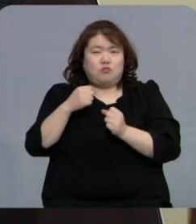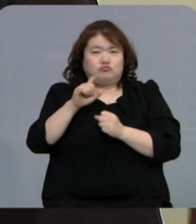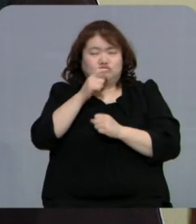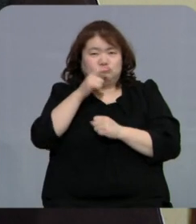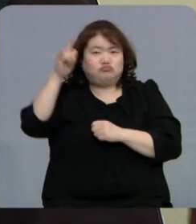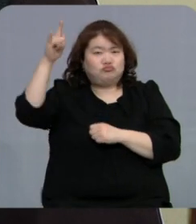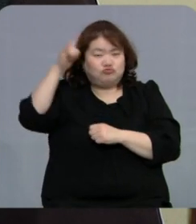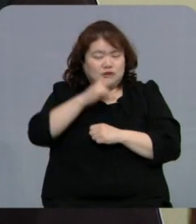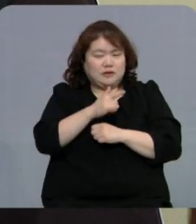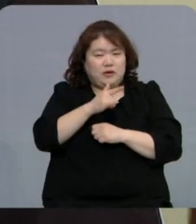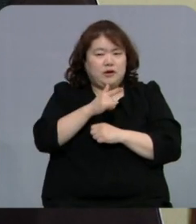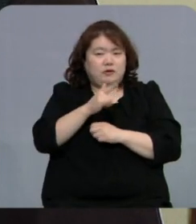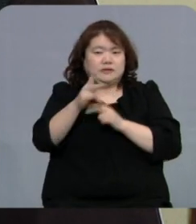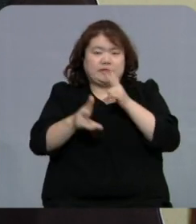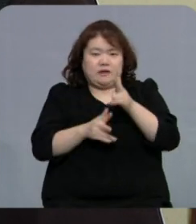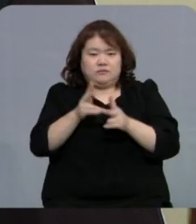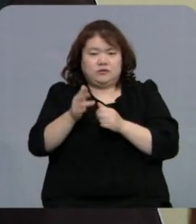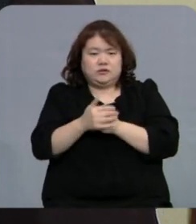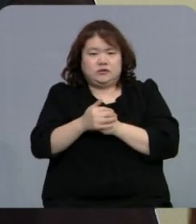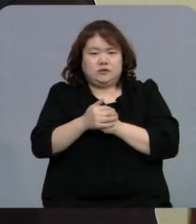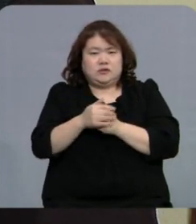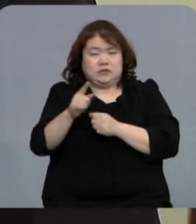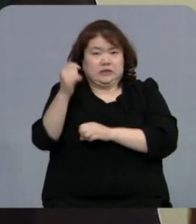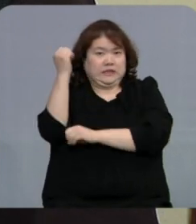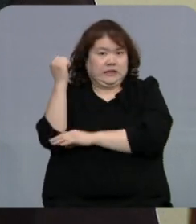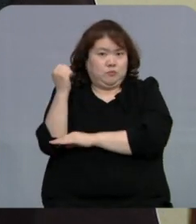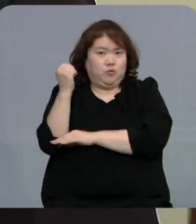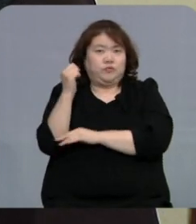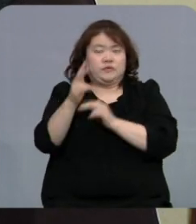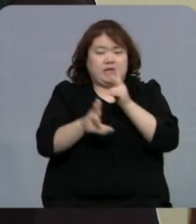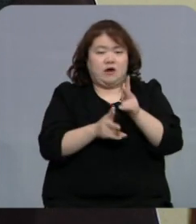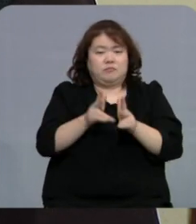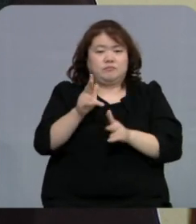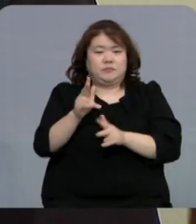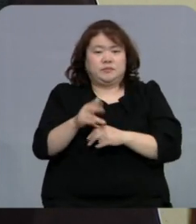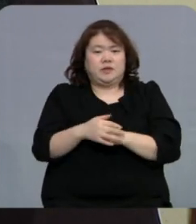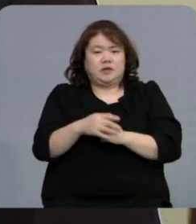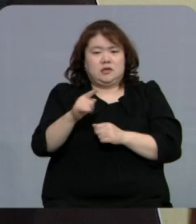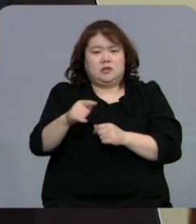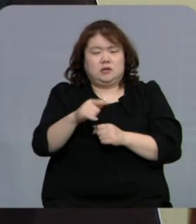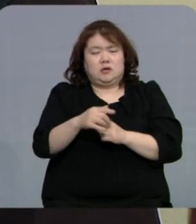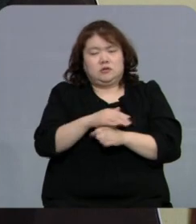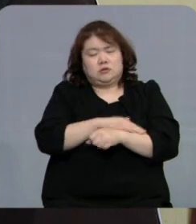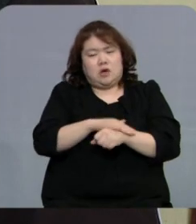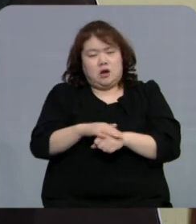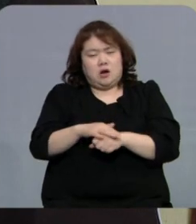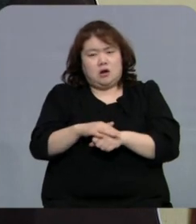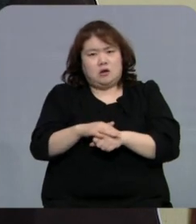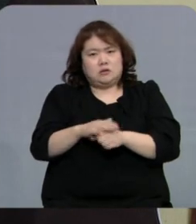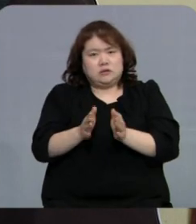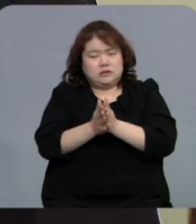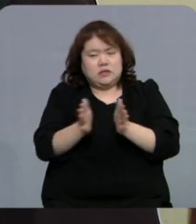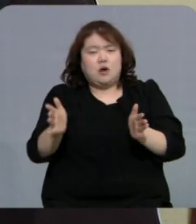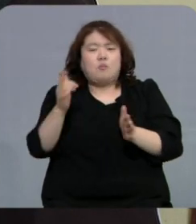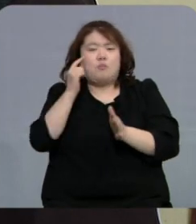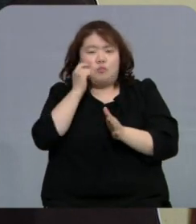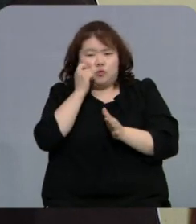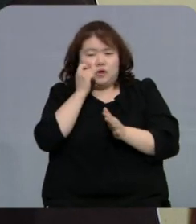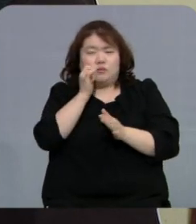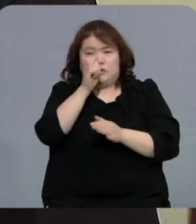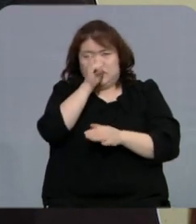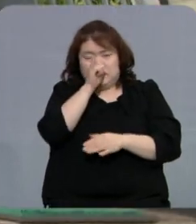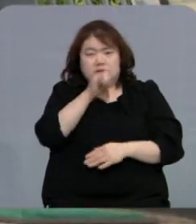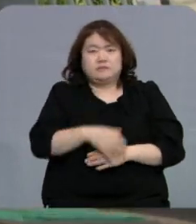불구하고 수상 태양광은 하나의 이제 그 밑바탕이 되는 그런 사업인데 이제 이게 제대로 본 궤도에 올라가지 못하고